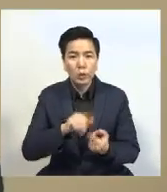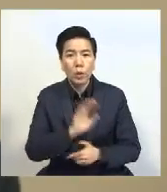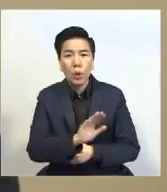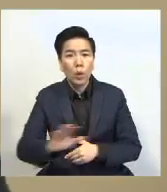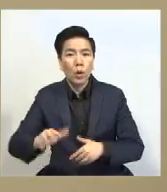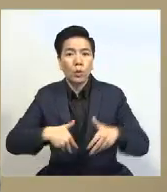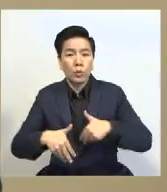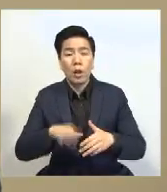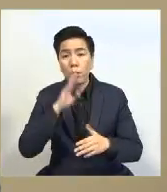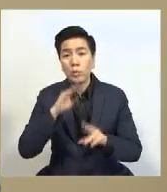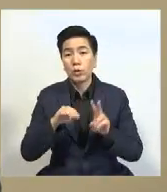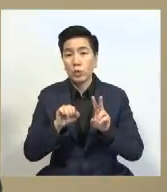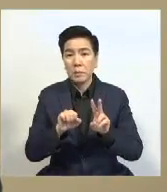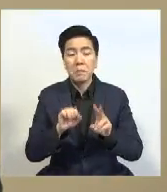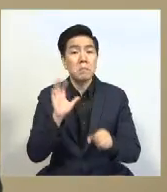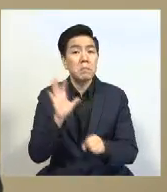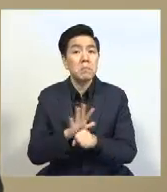ครับเงิน 200,000 ถ้าไม่พอเนี่ย